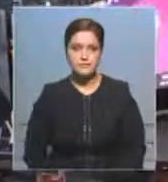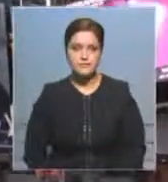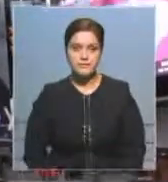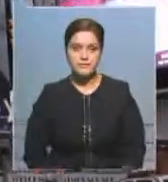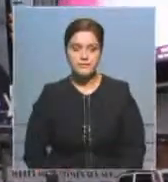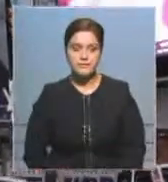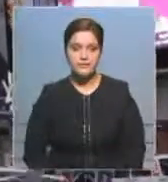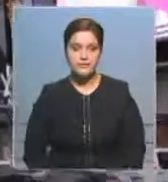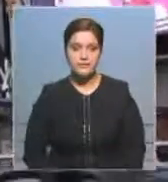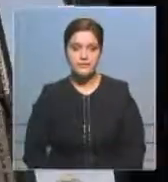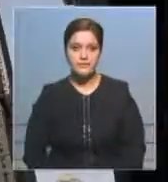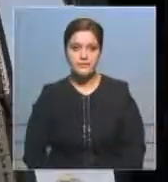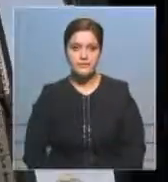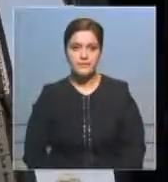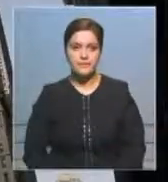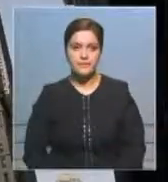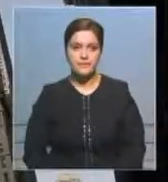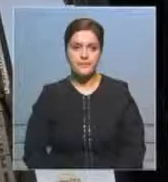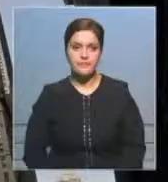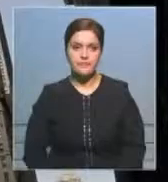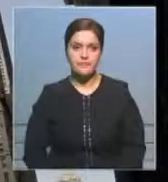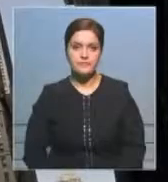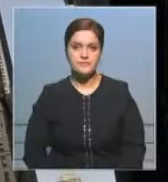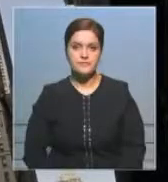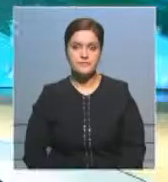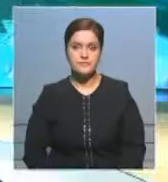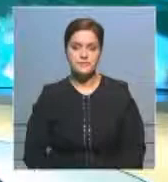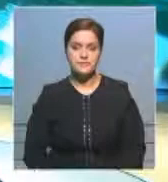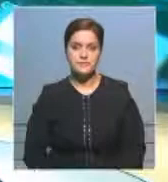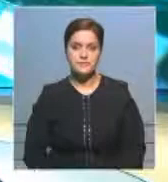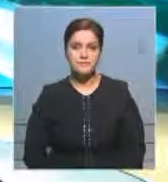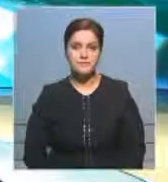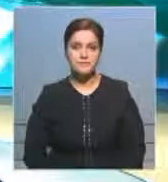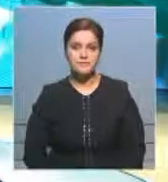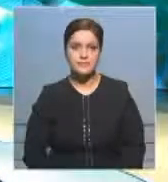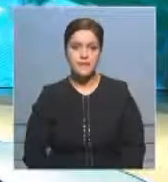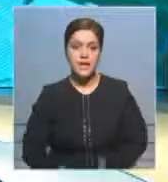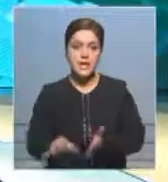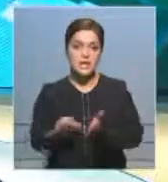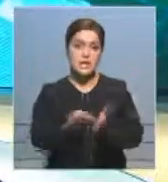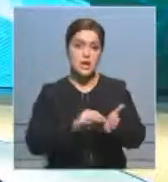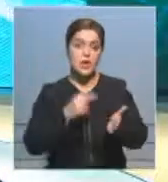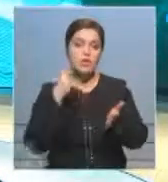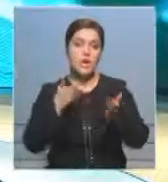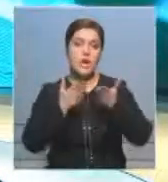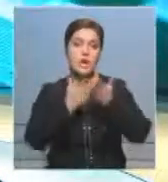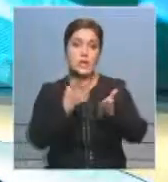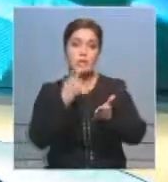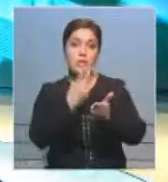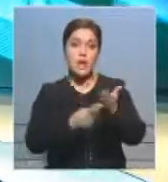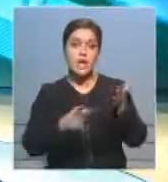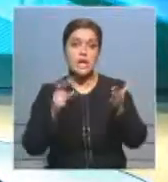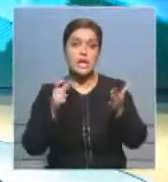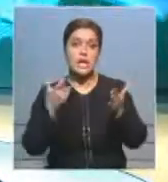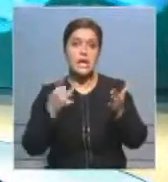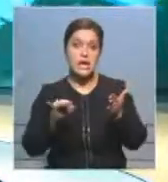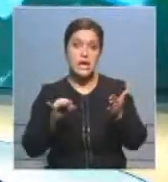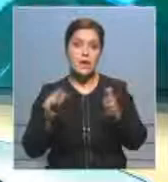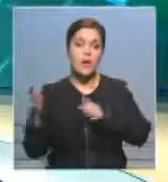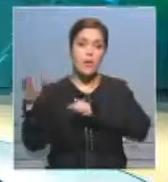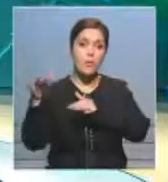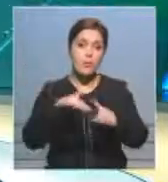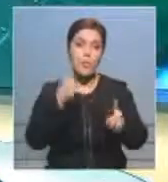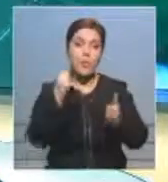ньюэлл new york сша 24-ки едет сразу два кораблекрушения произошли в эгейском море